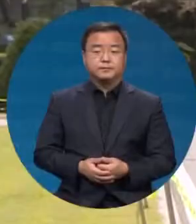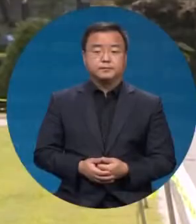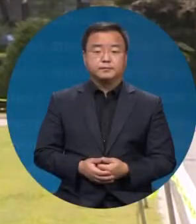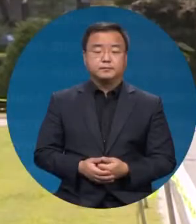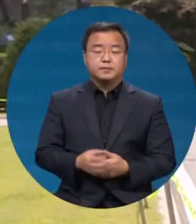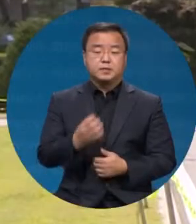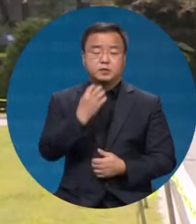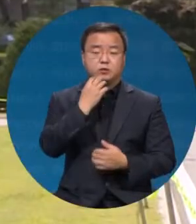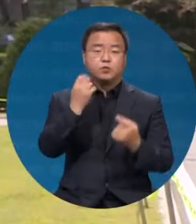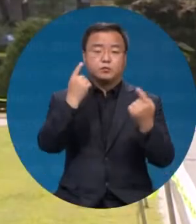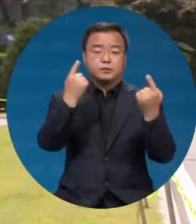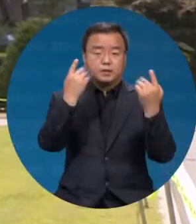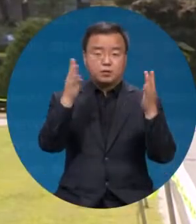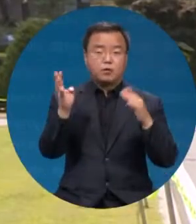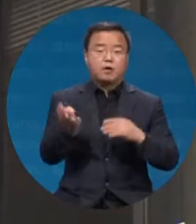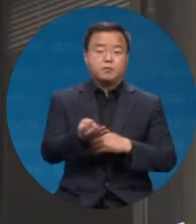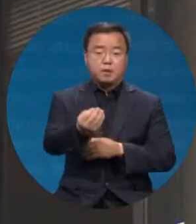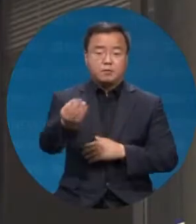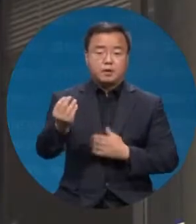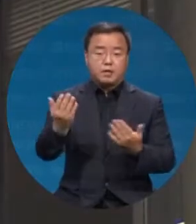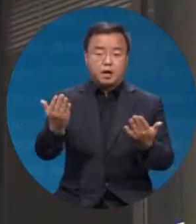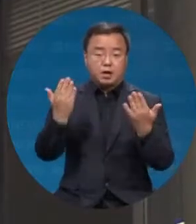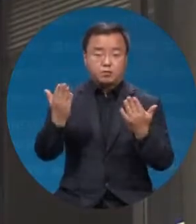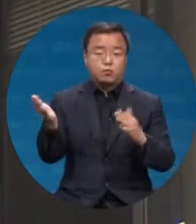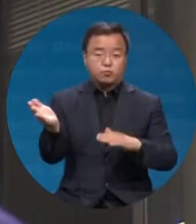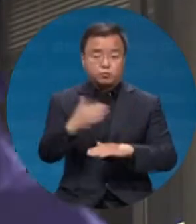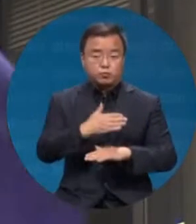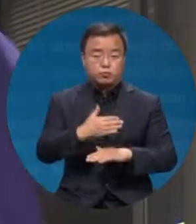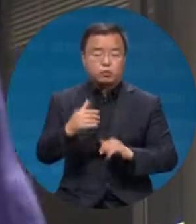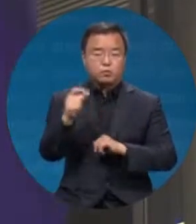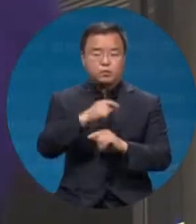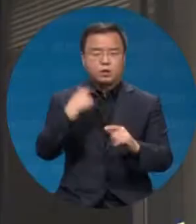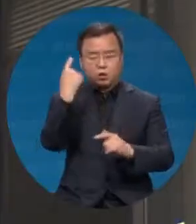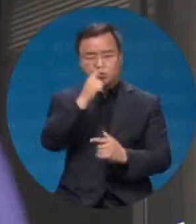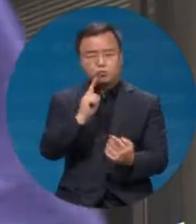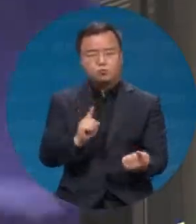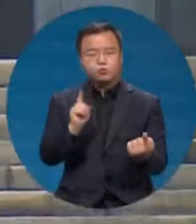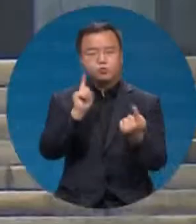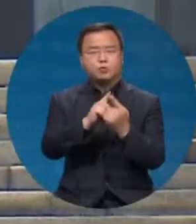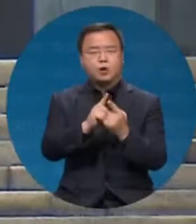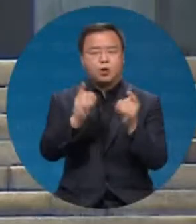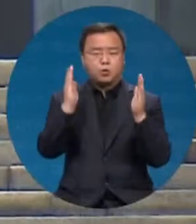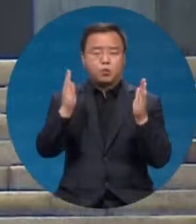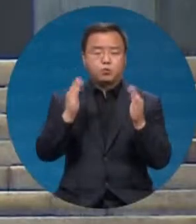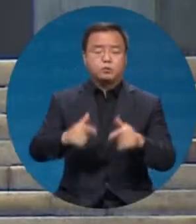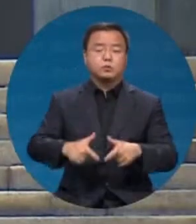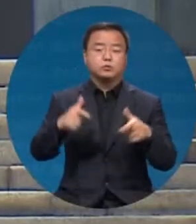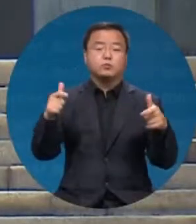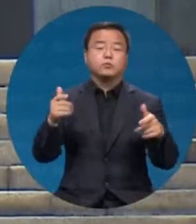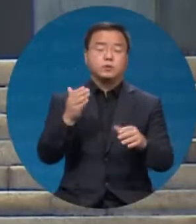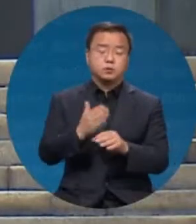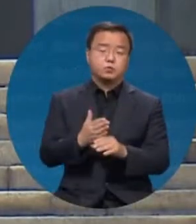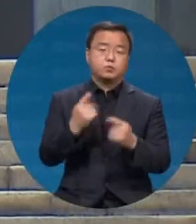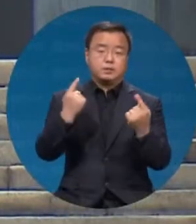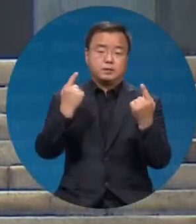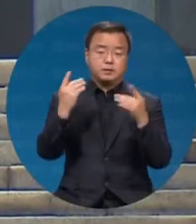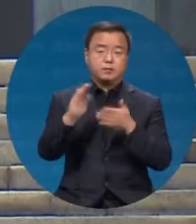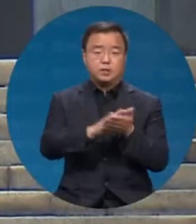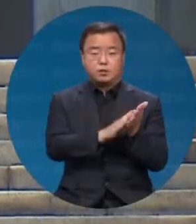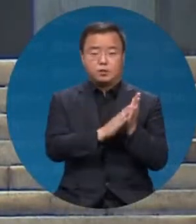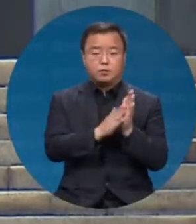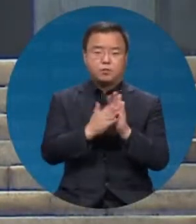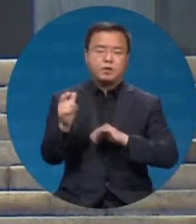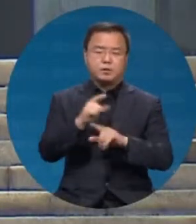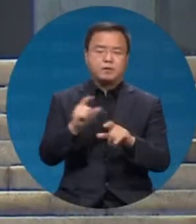서울대 등 일부 대학을 시작으로 속속 대면 수업을 늘려가는 가운데 대학의 대면 수업 전화 4 5 속도가 붙을 것으로